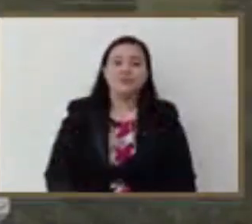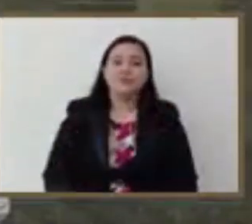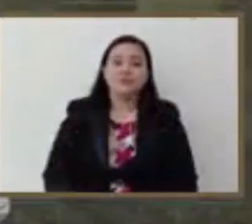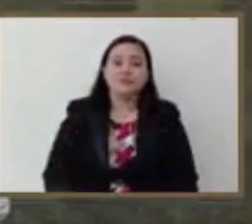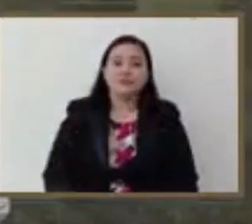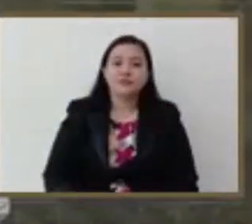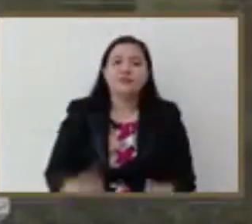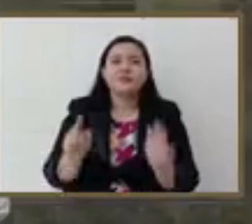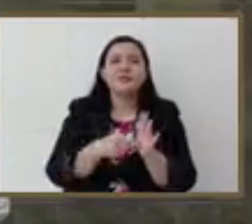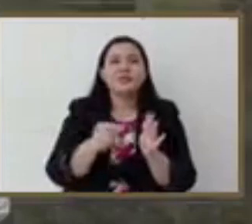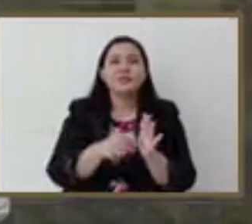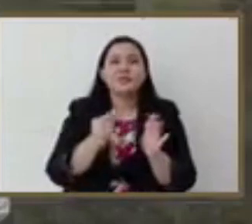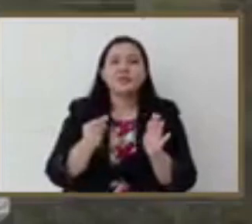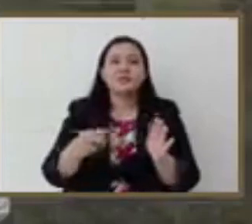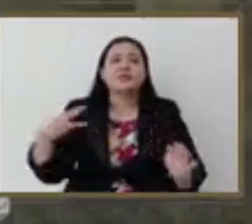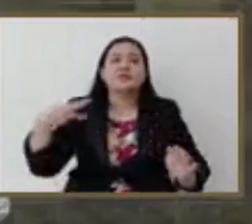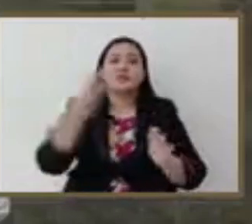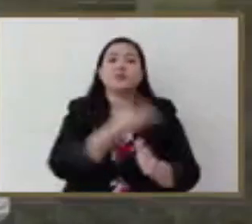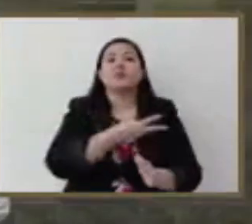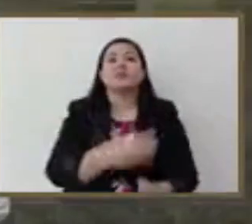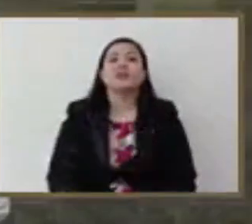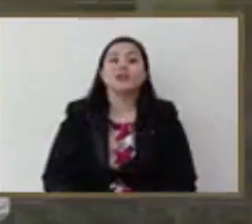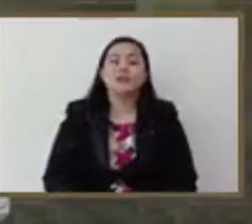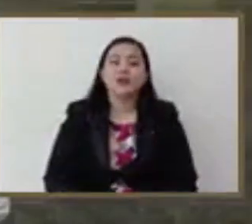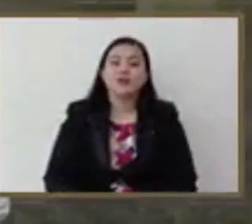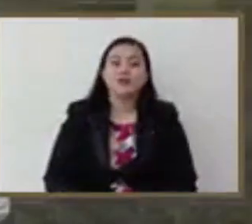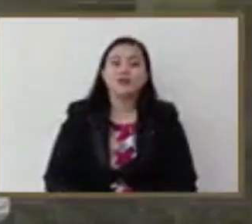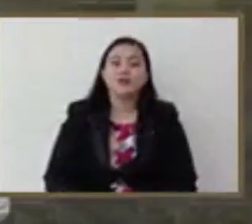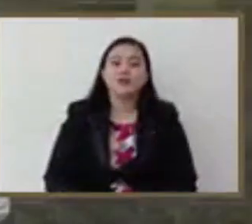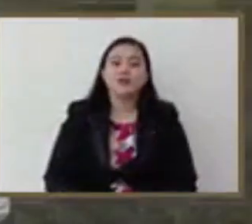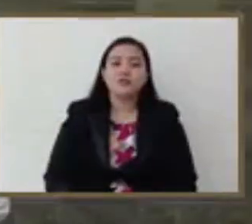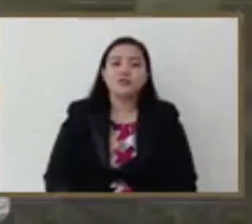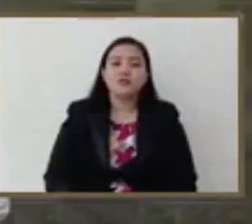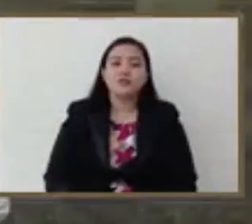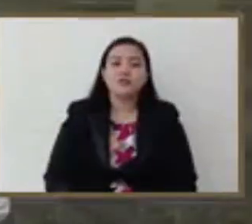Sometimes, nagugulat po tayo mga kapatid. Nagugulat po tayo.